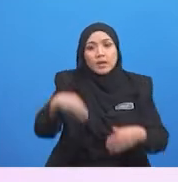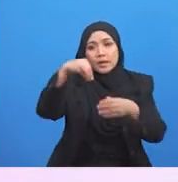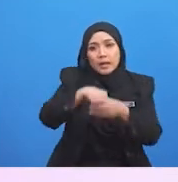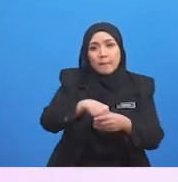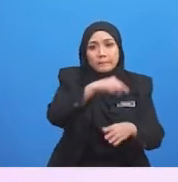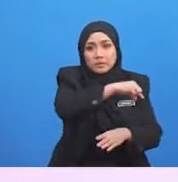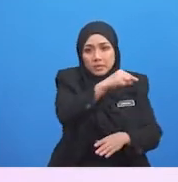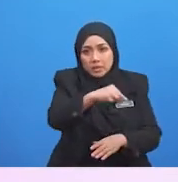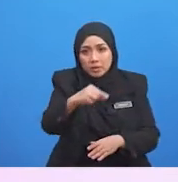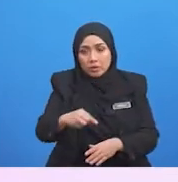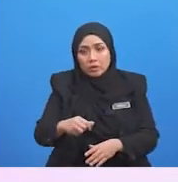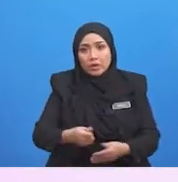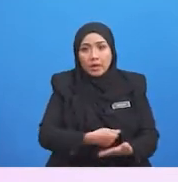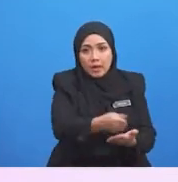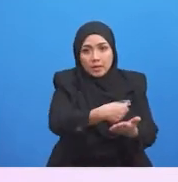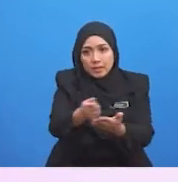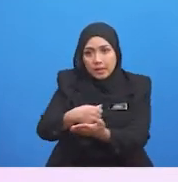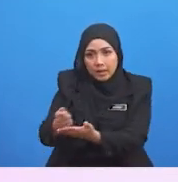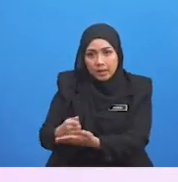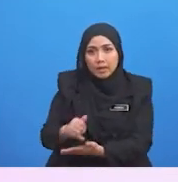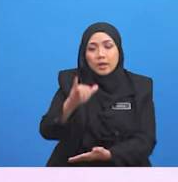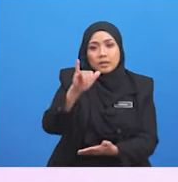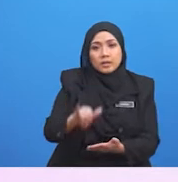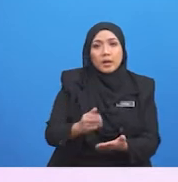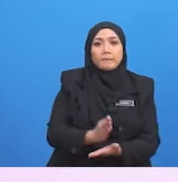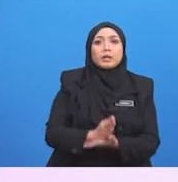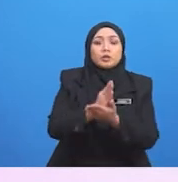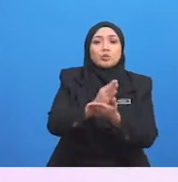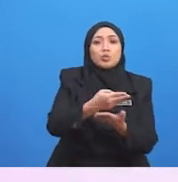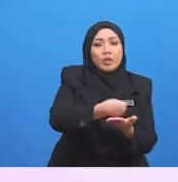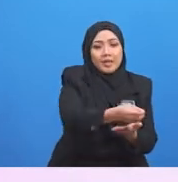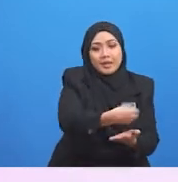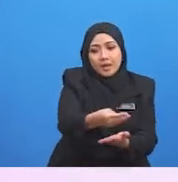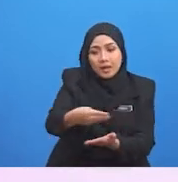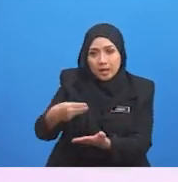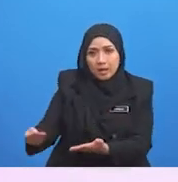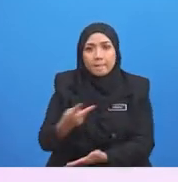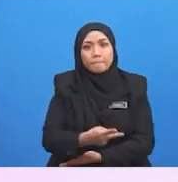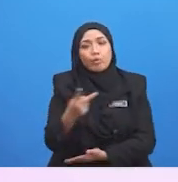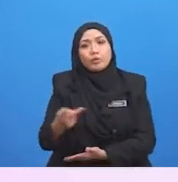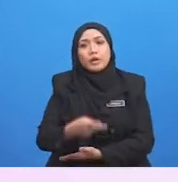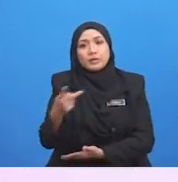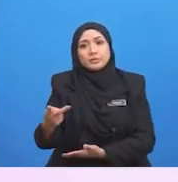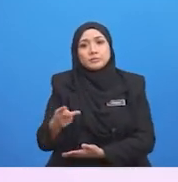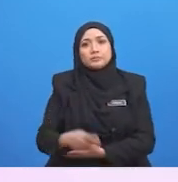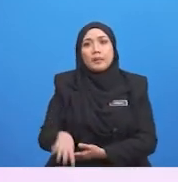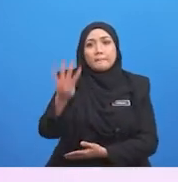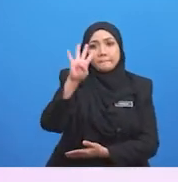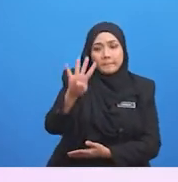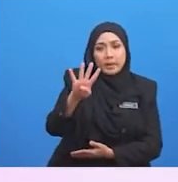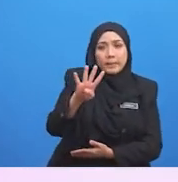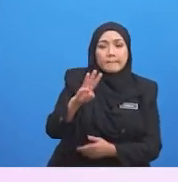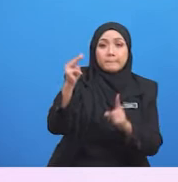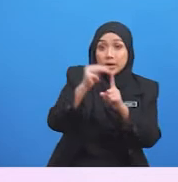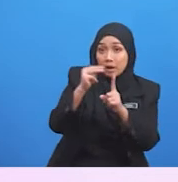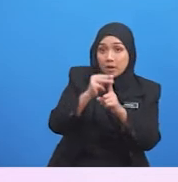dalam saluran agihan yang membantu pengedaran produk. Jadi soalan ini minta huraikan 4 markah. 2